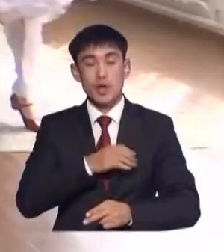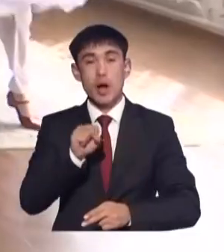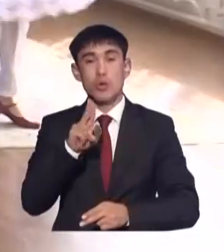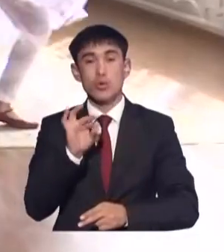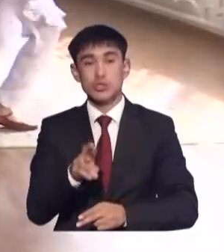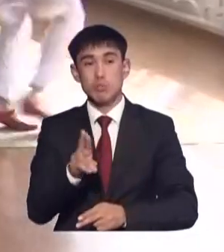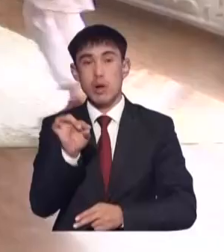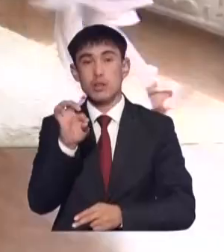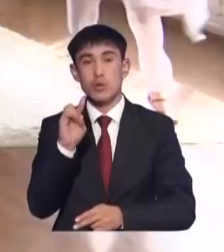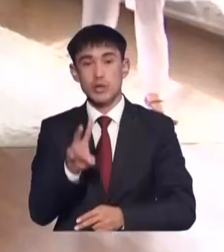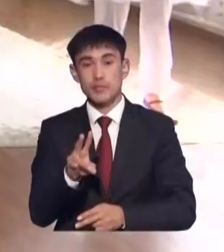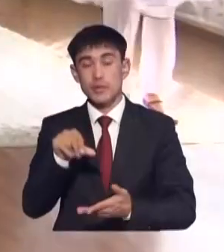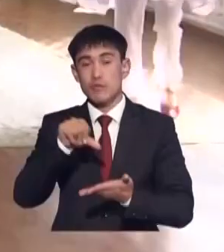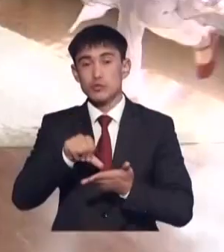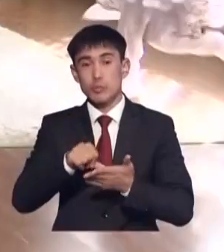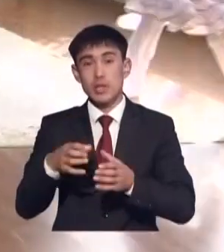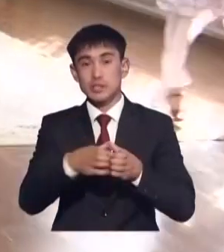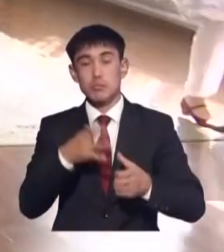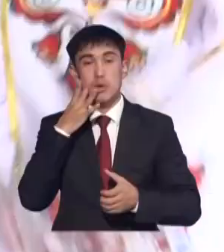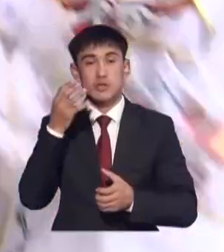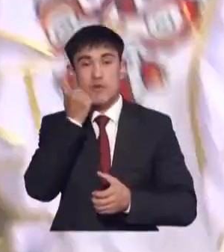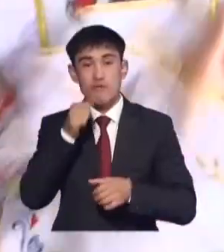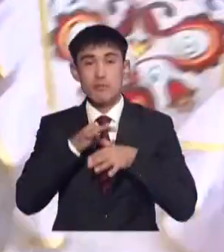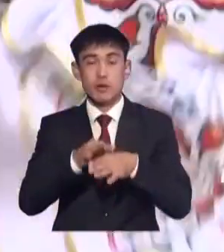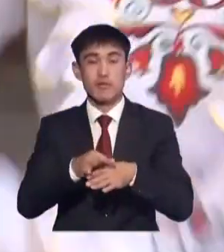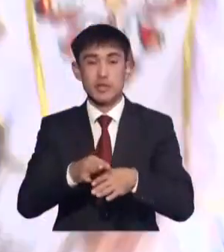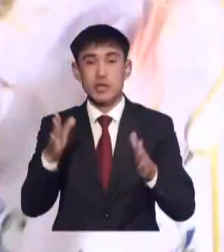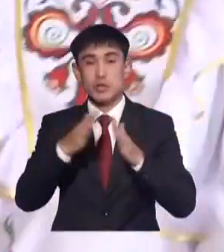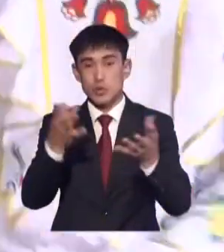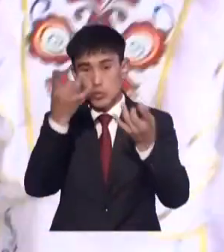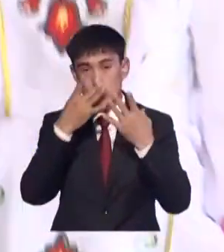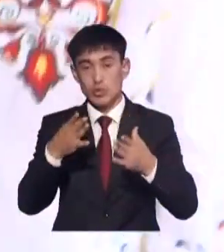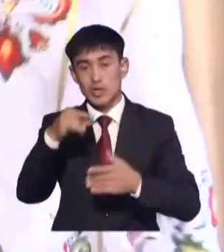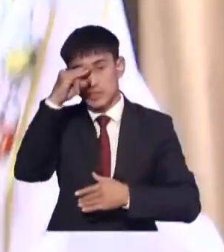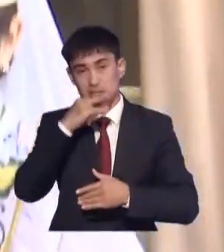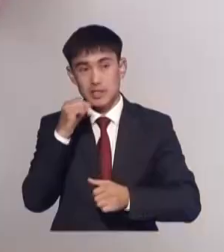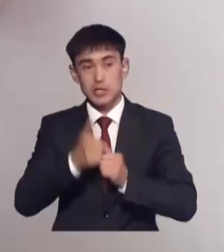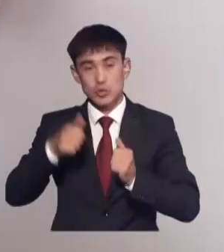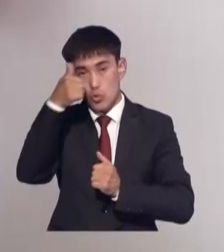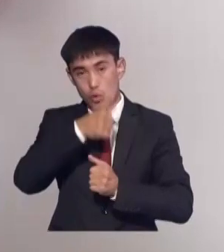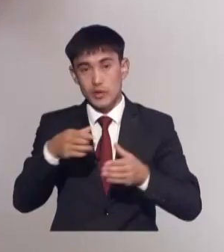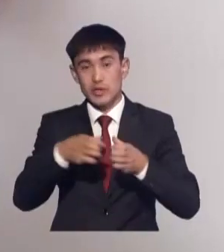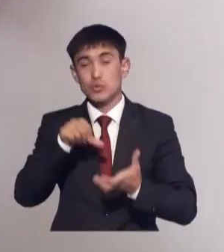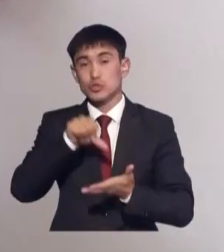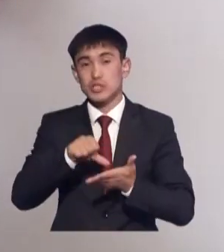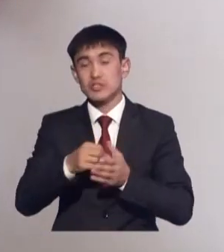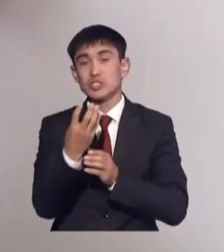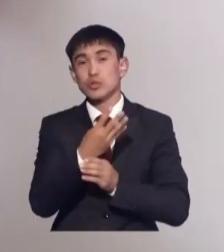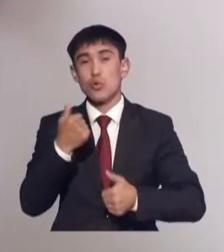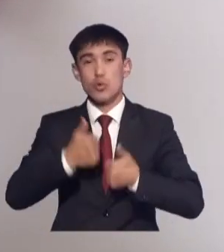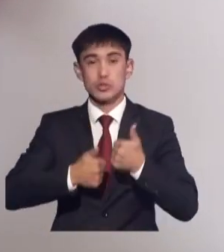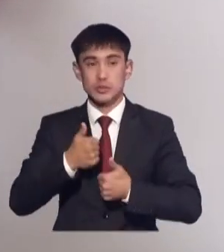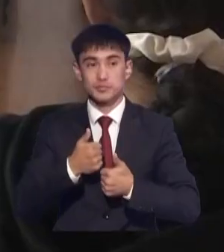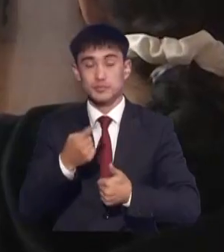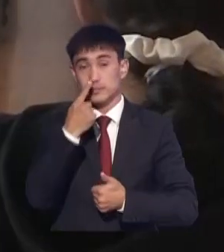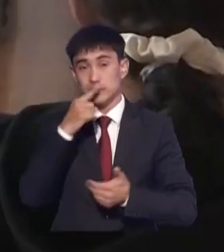Кугыршин» и «Балдаурен». Выступал ансамбль и в Москве во время проведения Дней культуры Казахстана. Ежегодно коллектив принимает участие как минимум в 4 конкурсах.